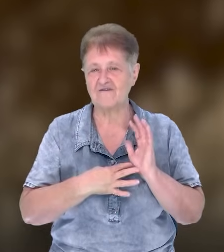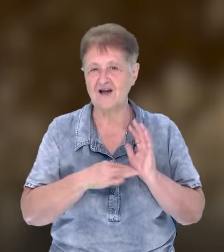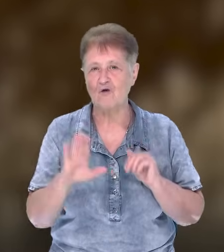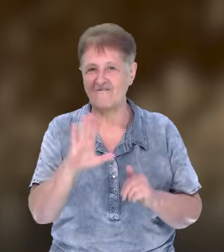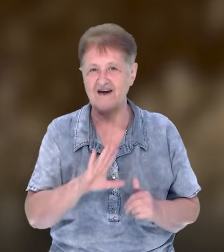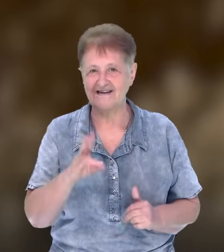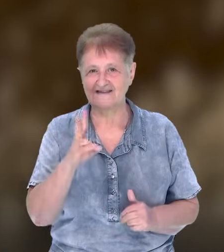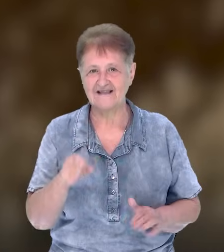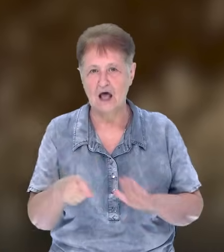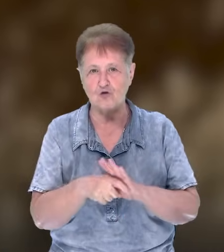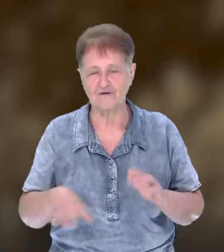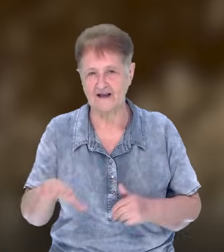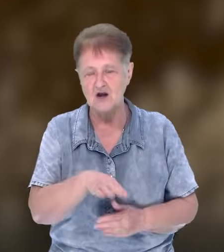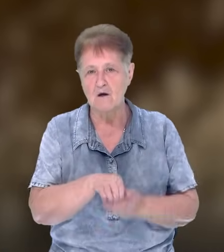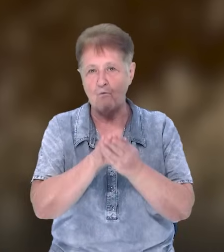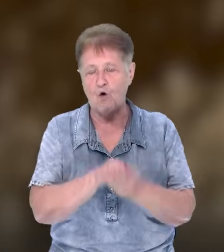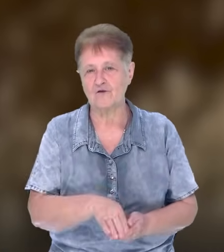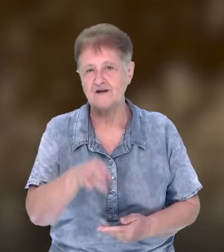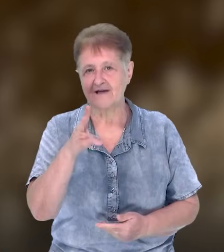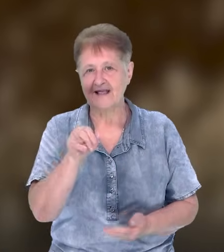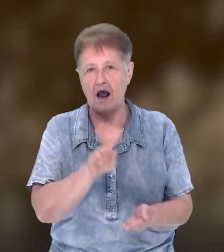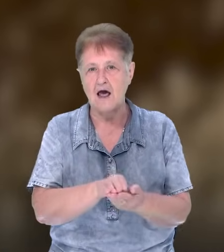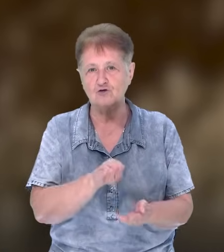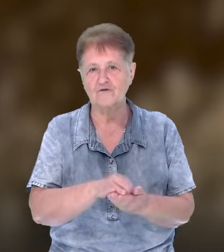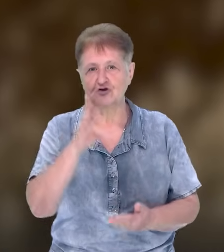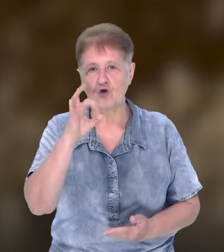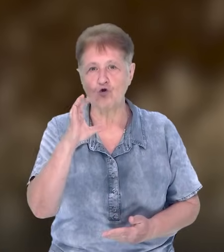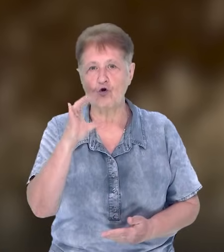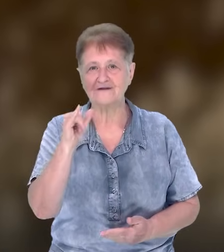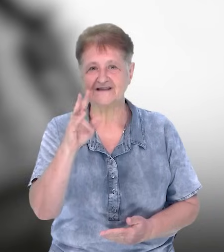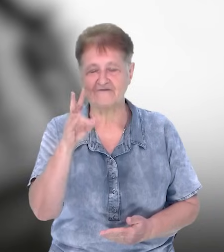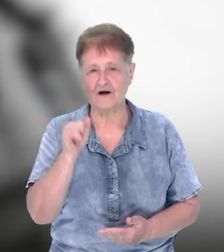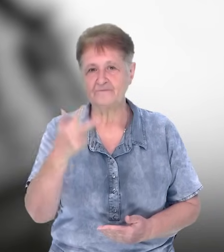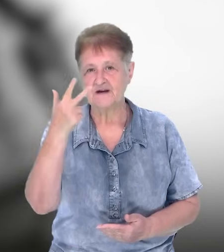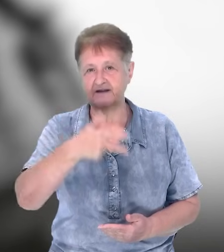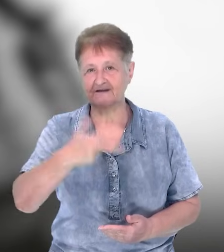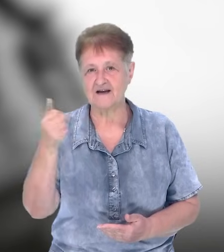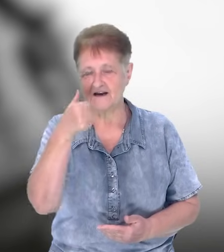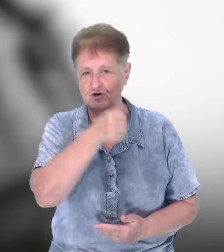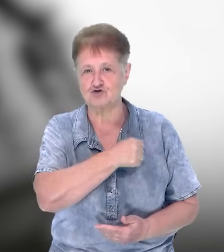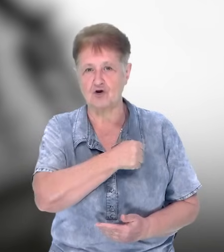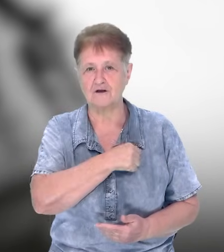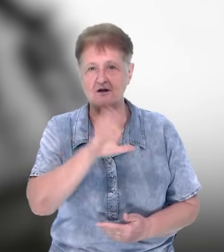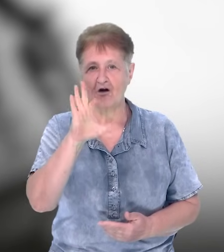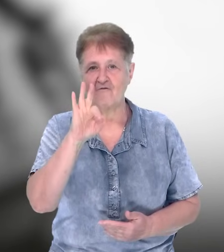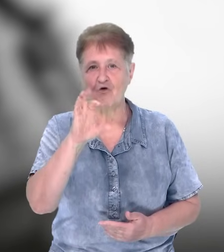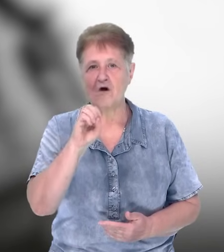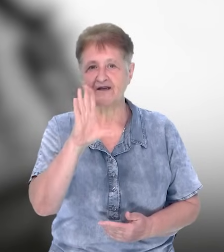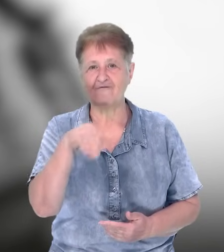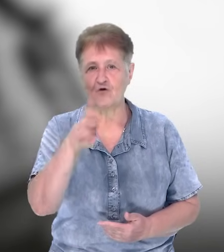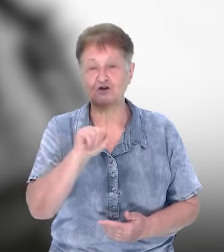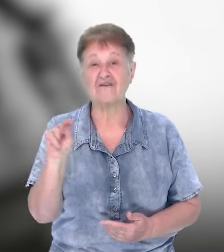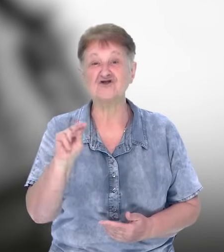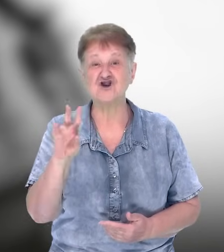9 вересня на Донеччині. Поховали Сергія на кладовищі Носівки. 33-річний солдат Сергій Воєводкін у